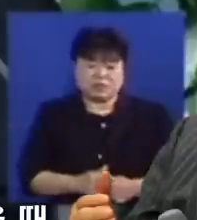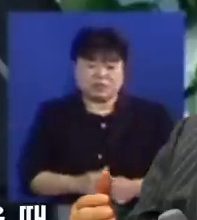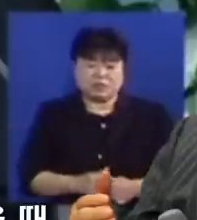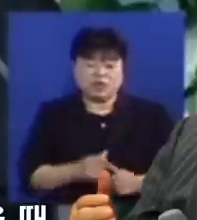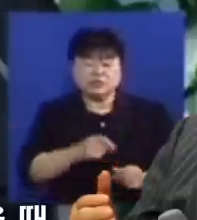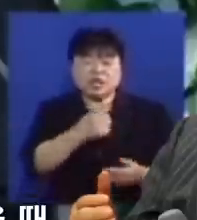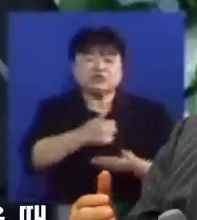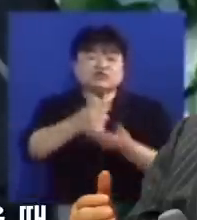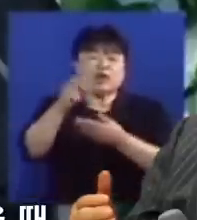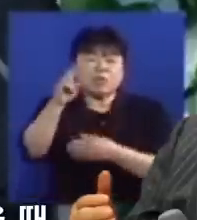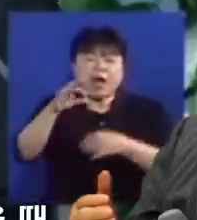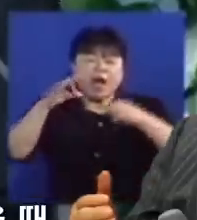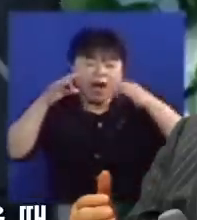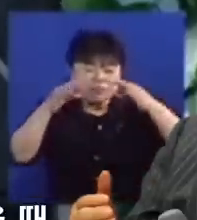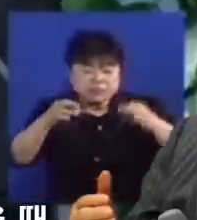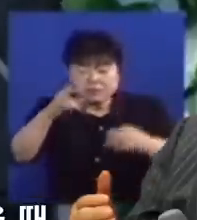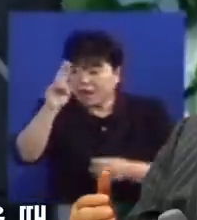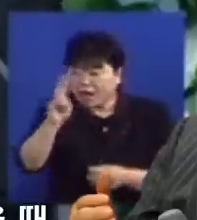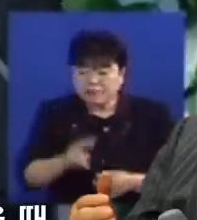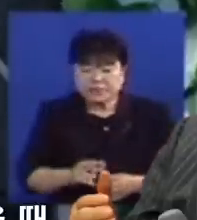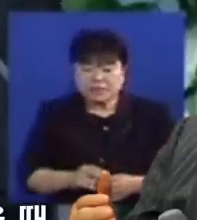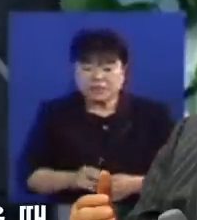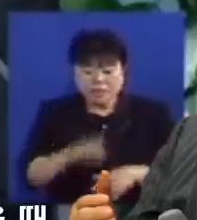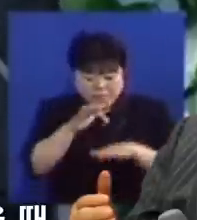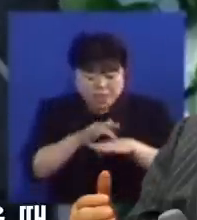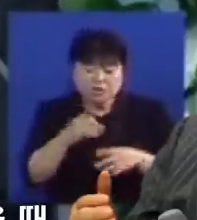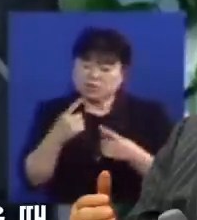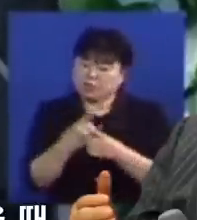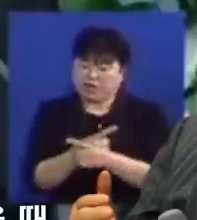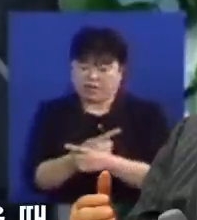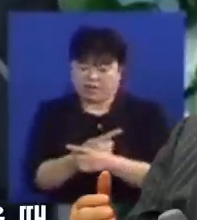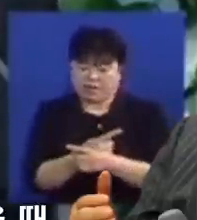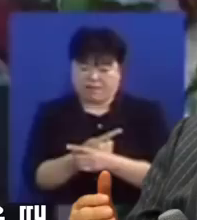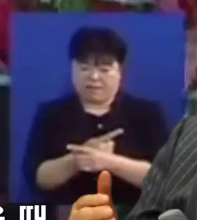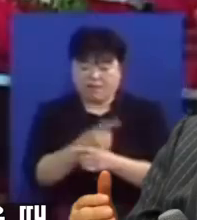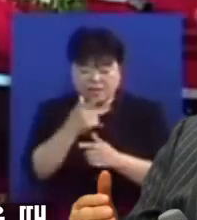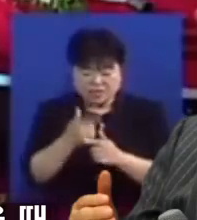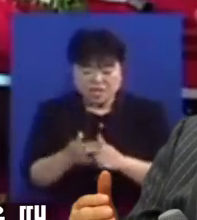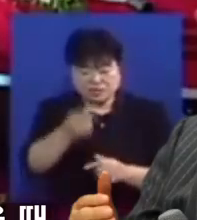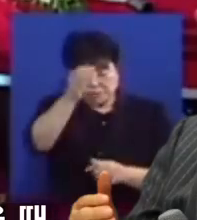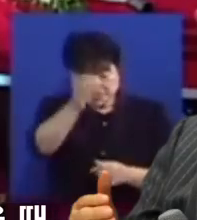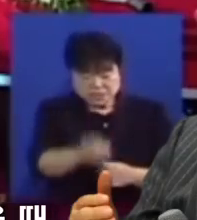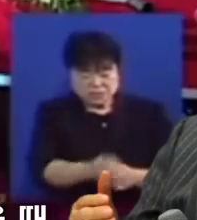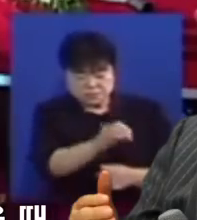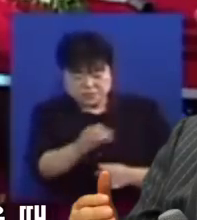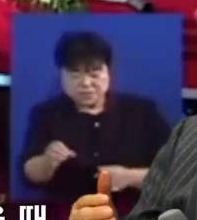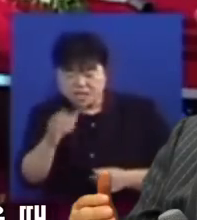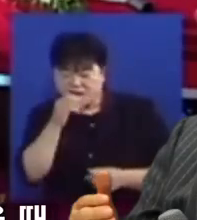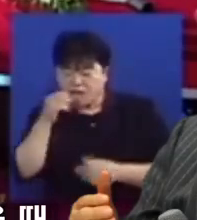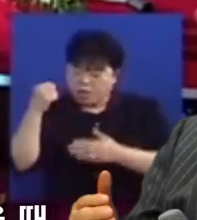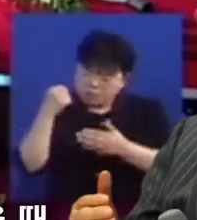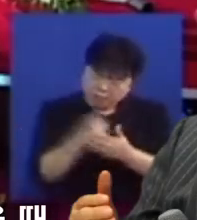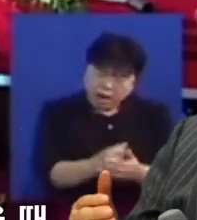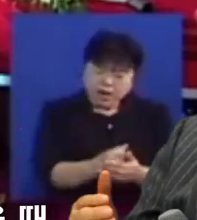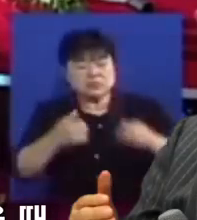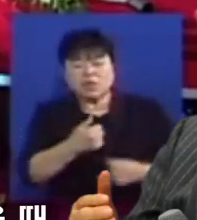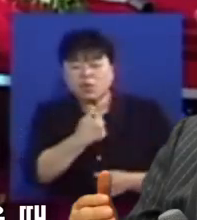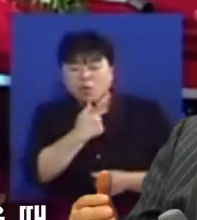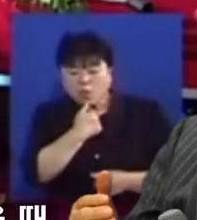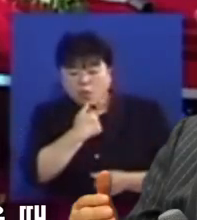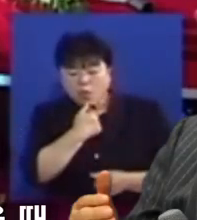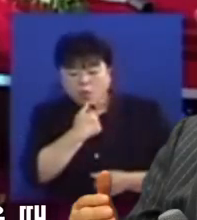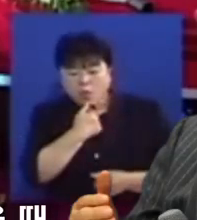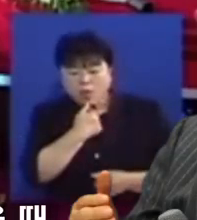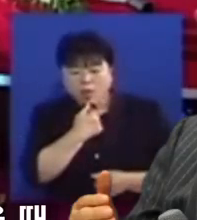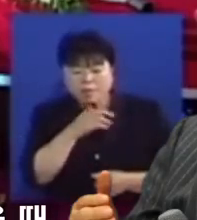그 군중이 순식간에 악마로 변했었습니다. 예수님을 십자가에 못 박으라고 고함 쳤습니다.